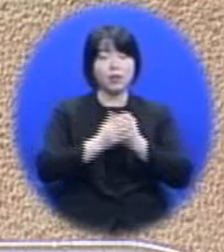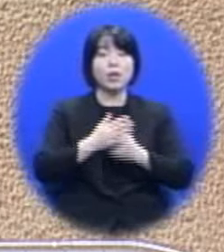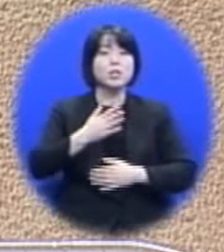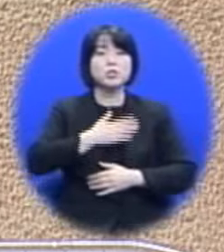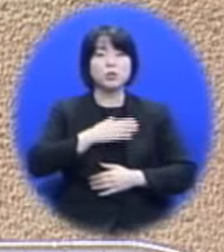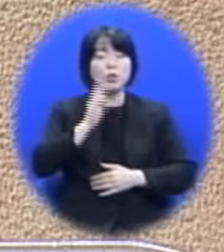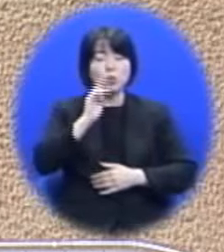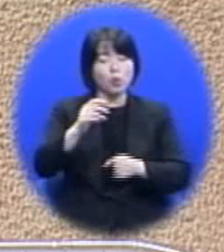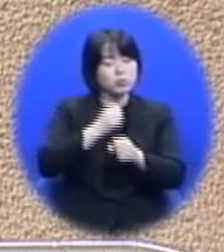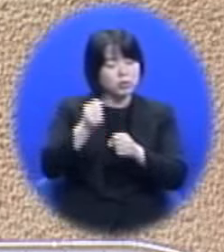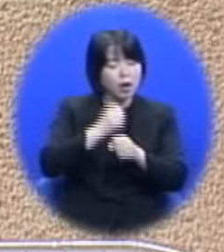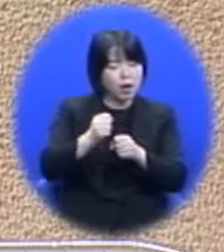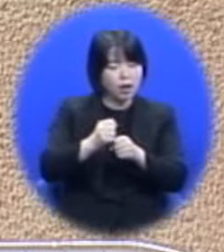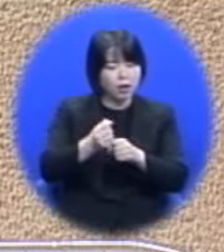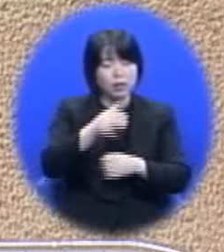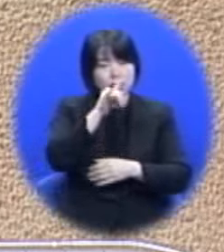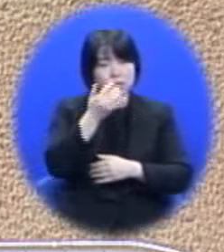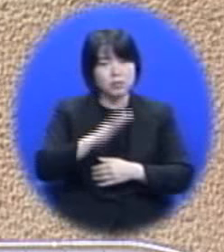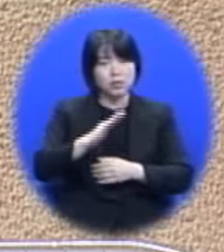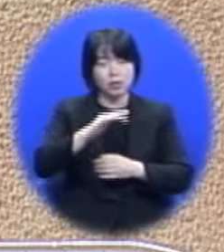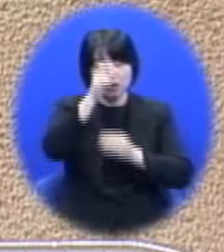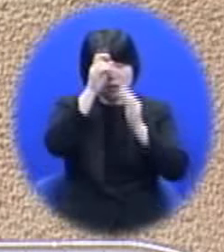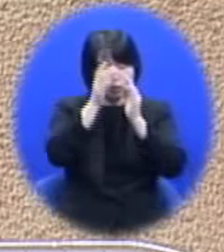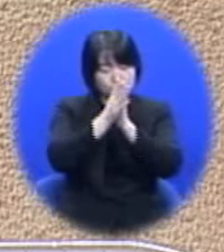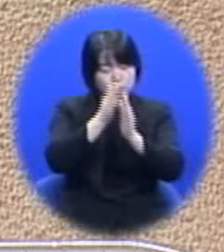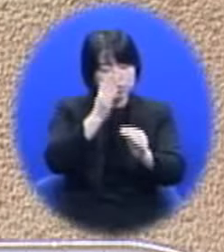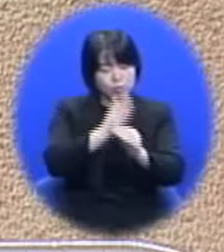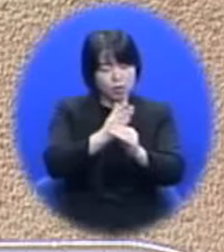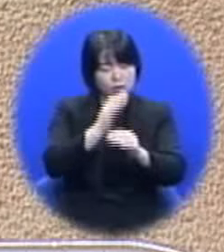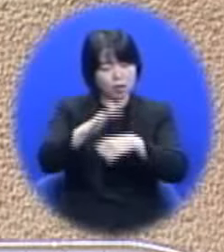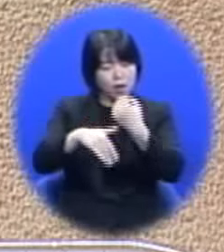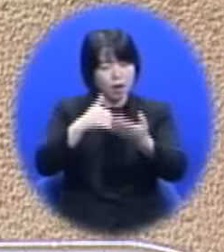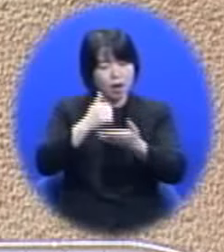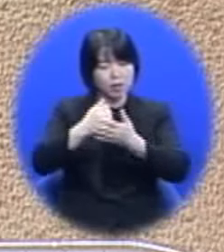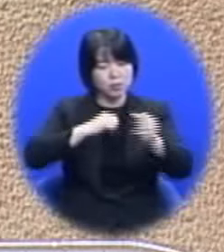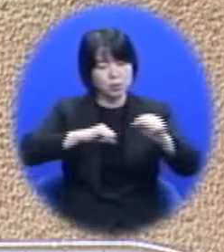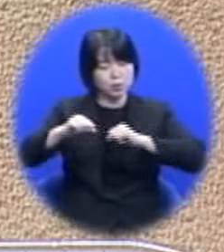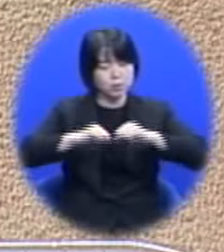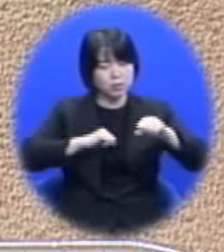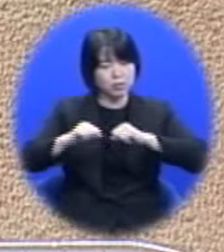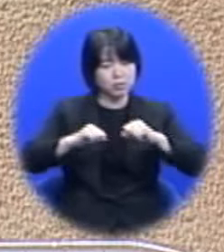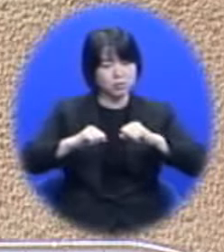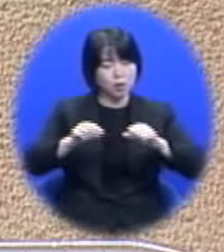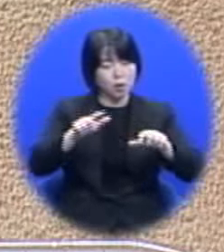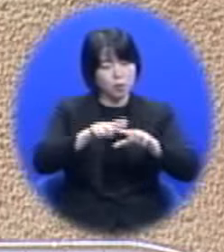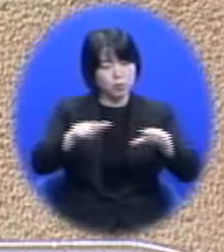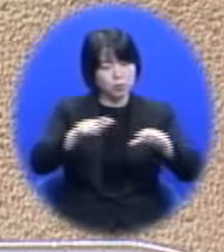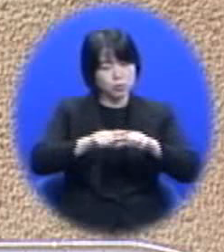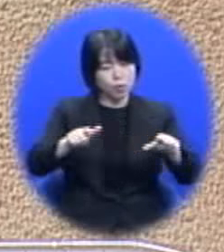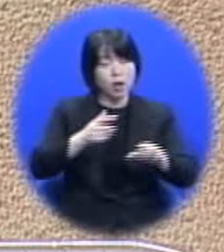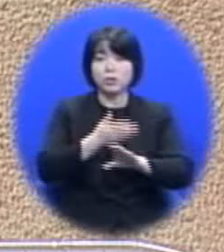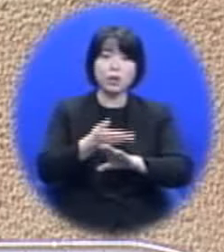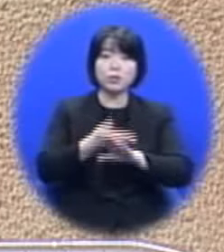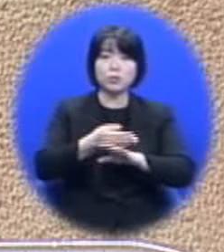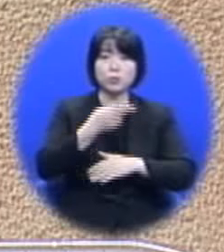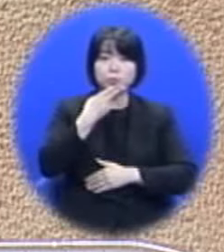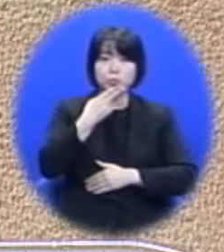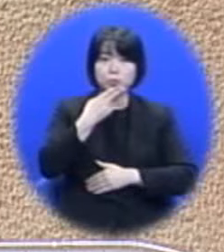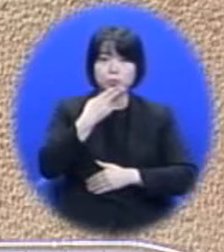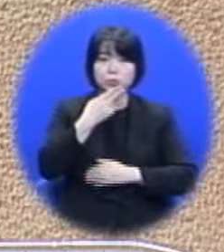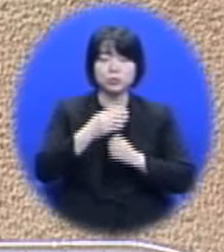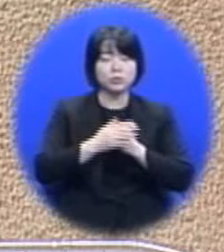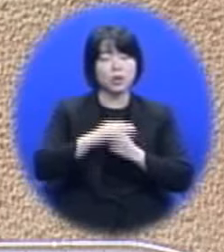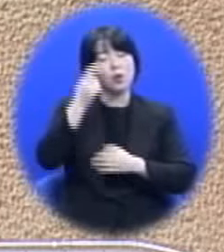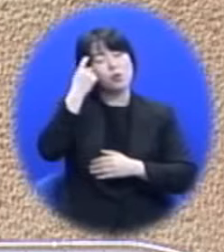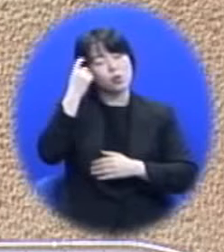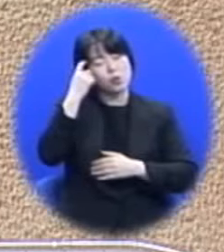저는 너무 당황스러운데 기도하면서 하나님의 역사는 평소와 별로 다름이 없어요.